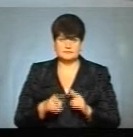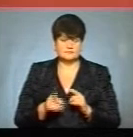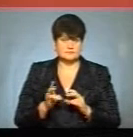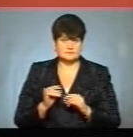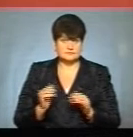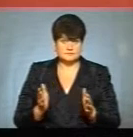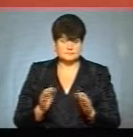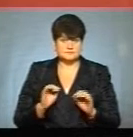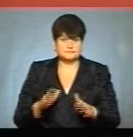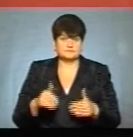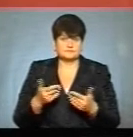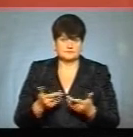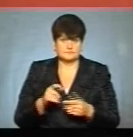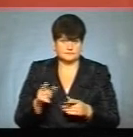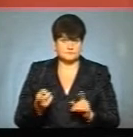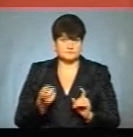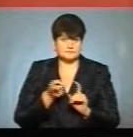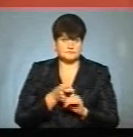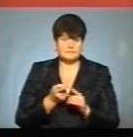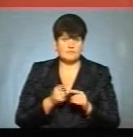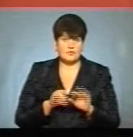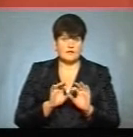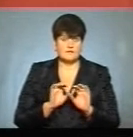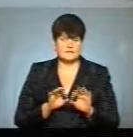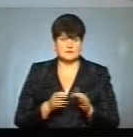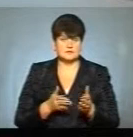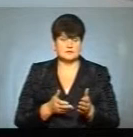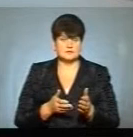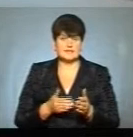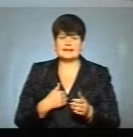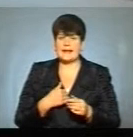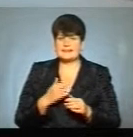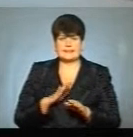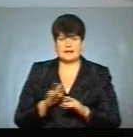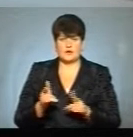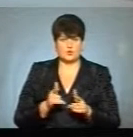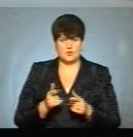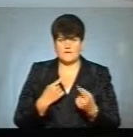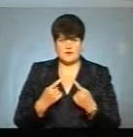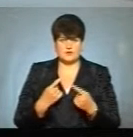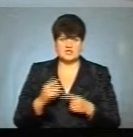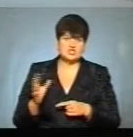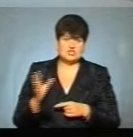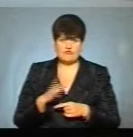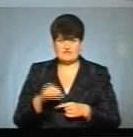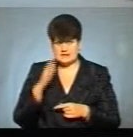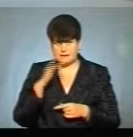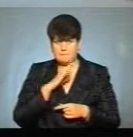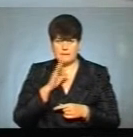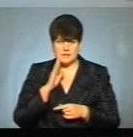можна запропонувати зараз людям долучитися до висловлення власних думок? Я не готова говорити, чи усі батьки